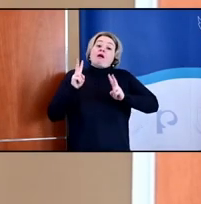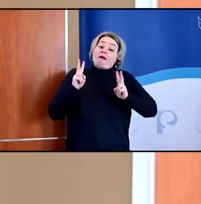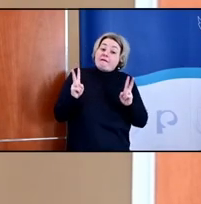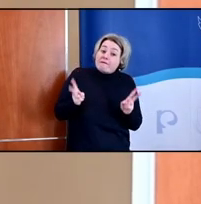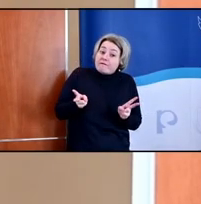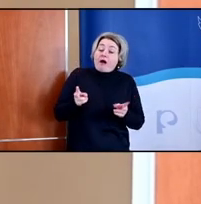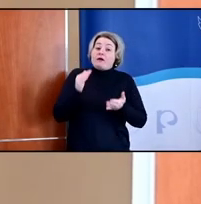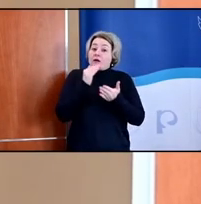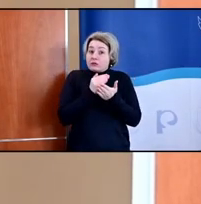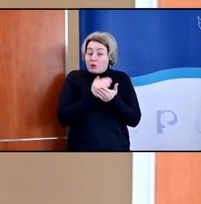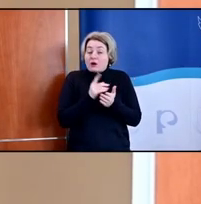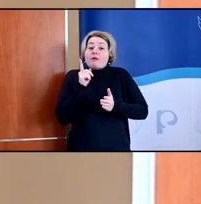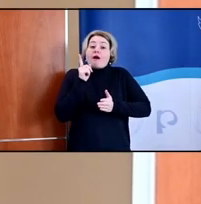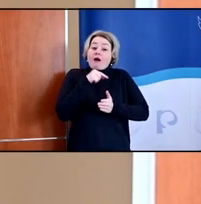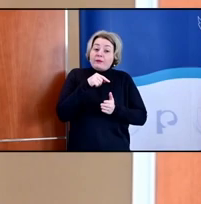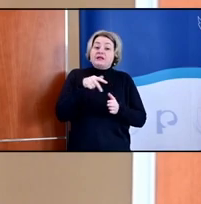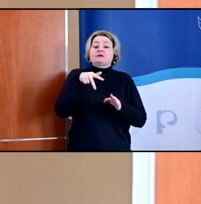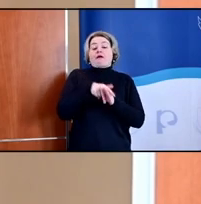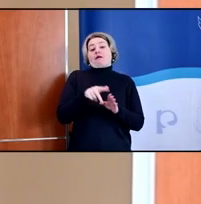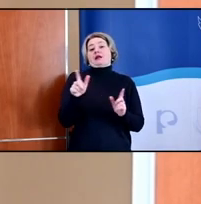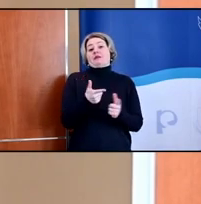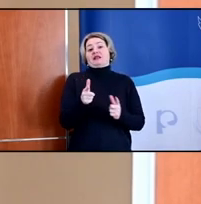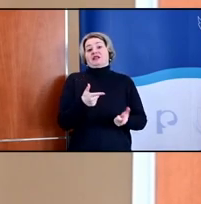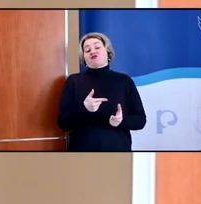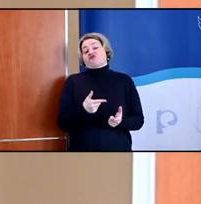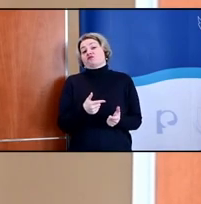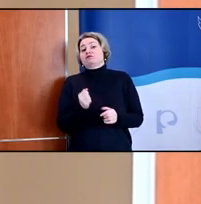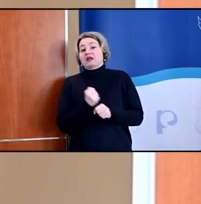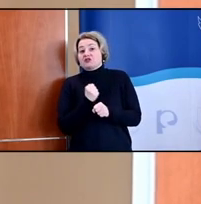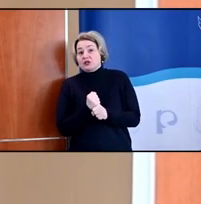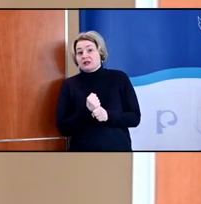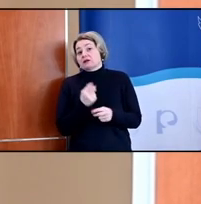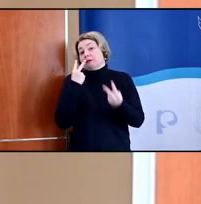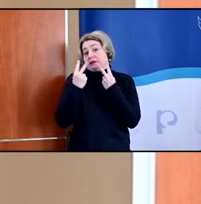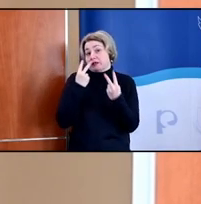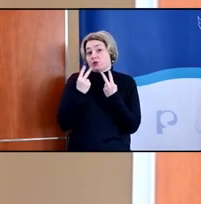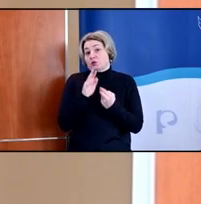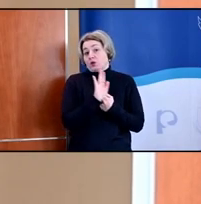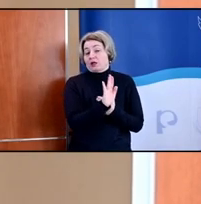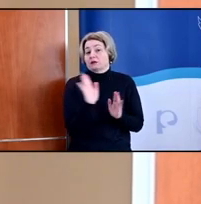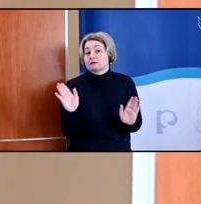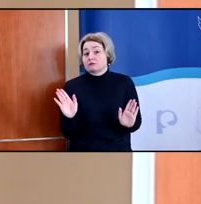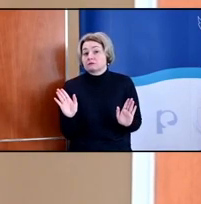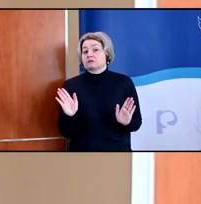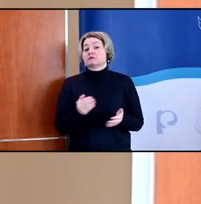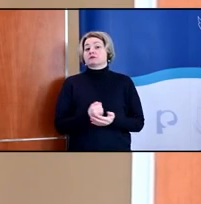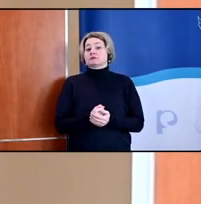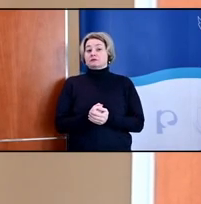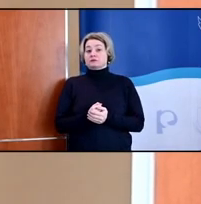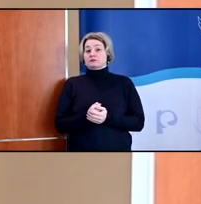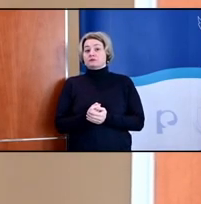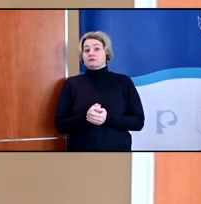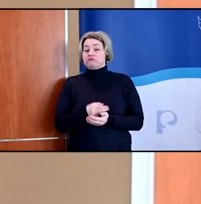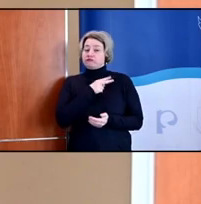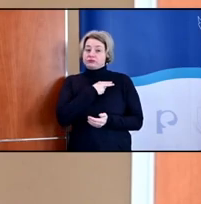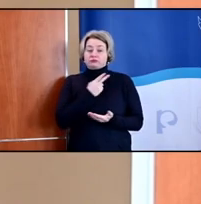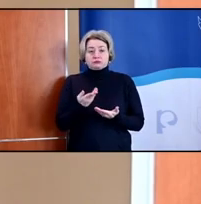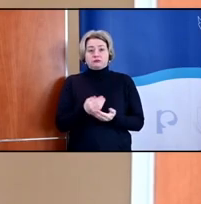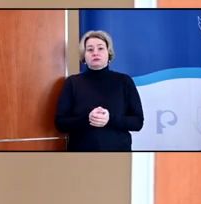amiket akadálymentesítettünk az érdeklődők számára ezt már úgy csináltuk hogy